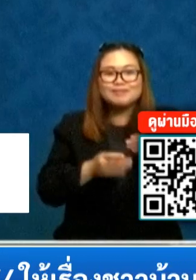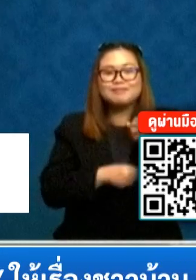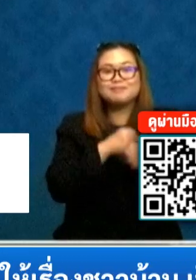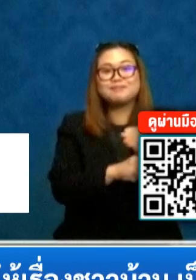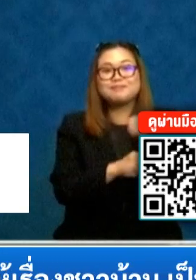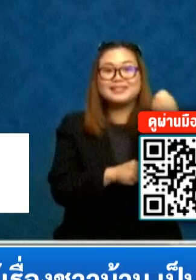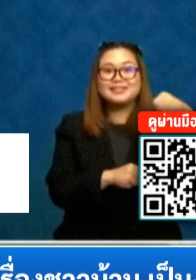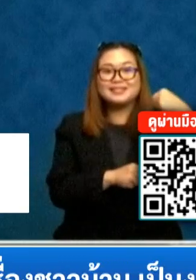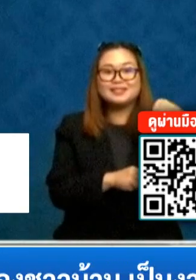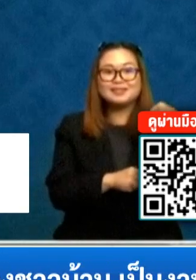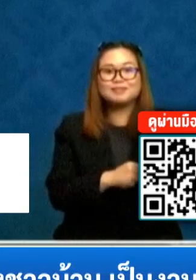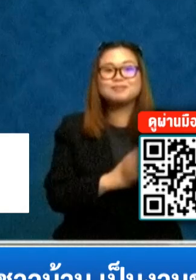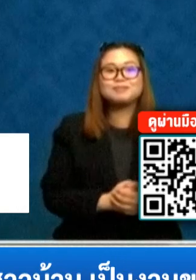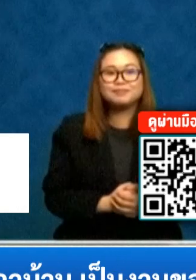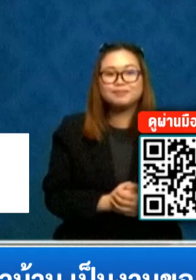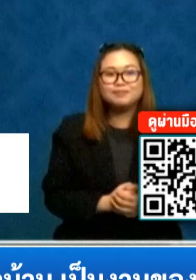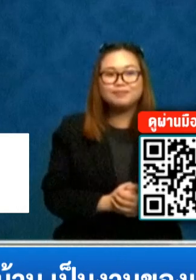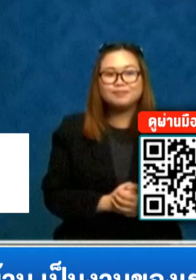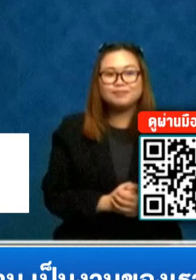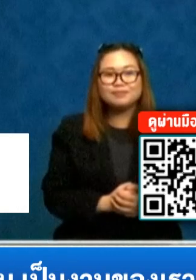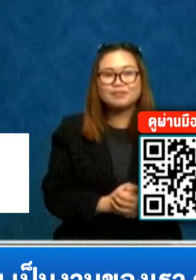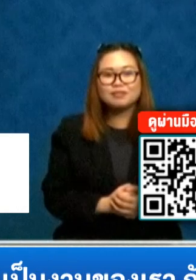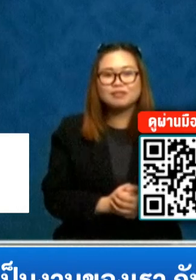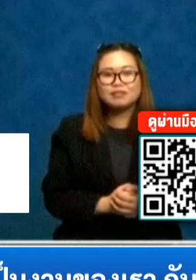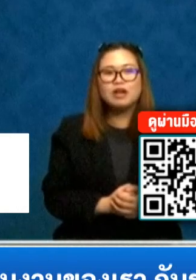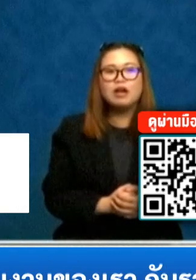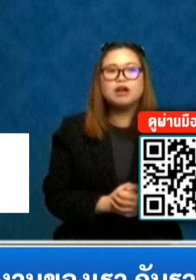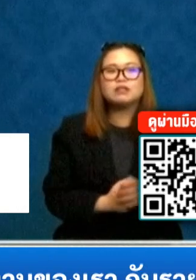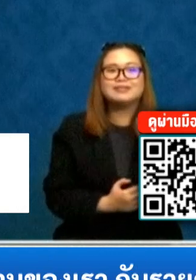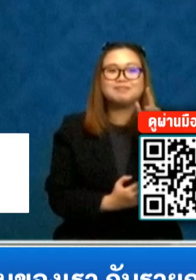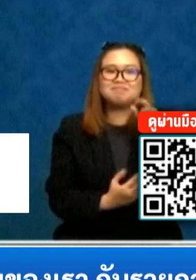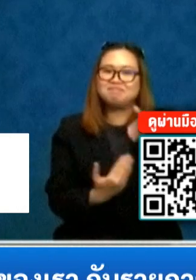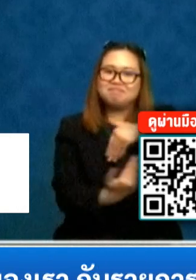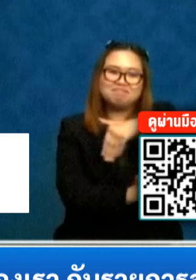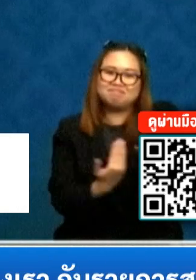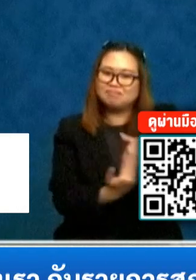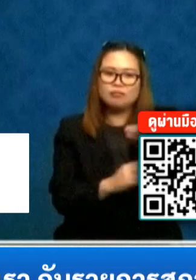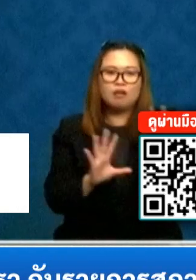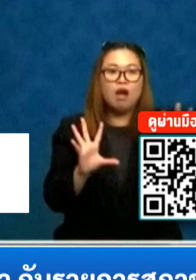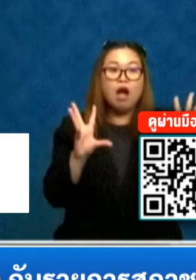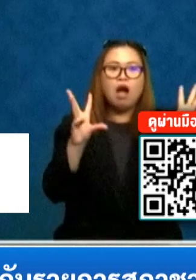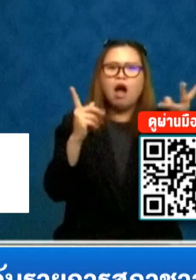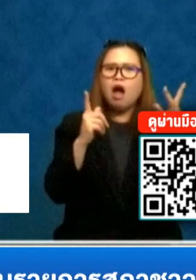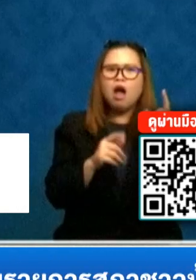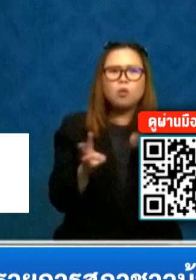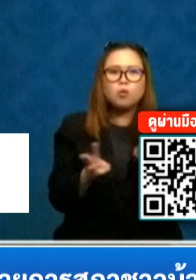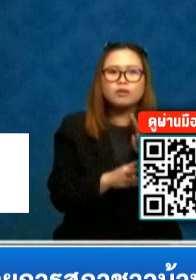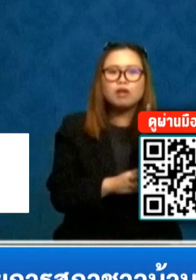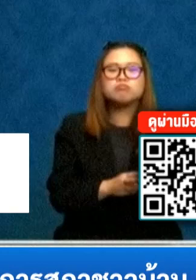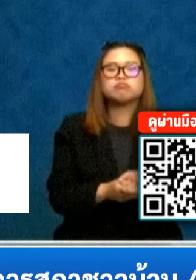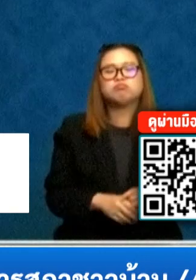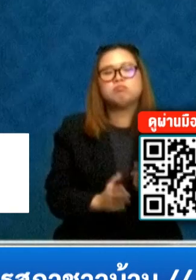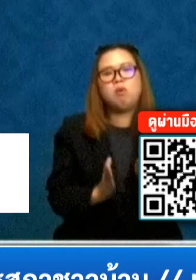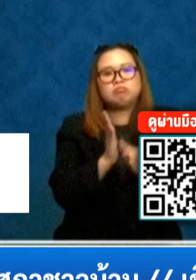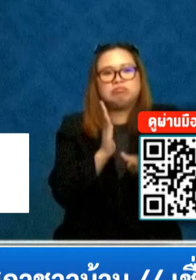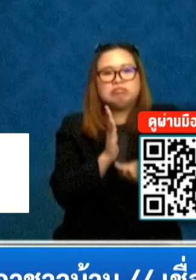ที่ผ่านมานะครับเป็นศตวรรษที่สูญหายทางเศรษฐกิจหายยังไงครับคือหนี้มันเยอะโต